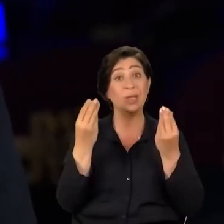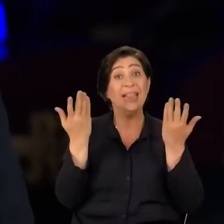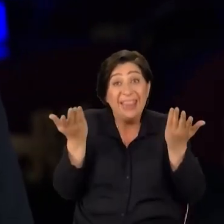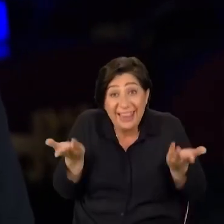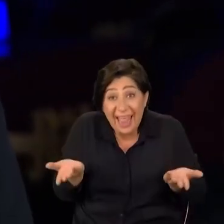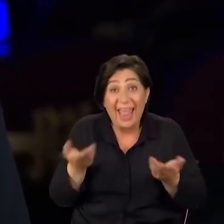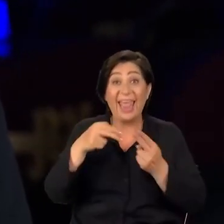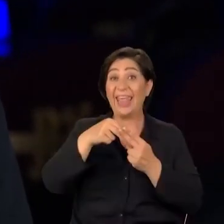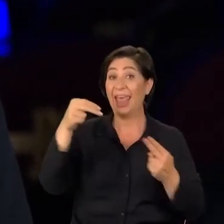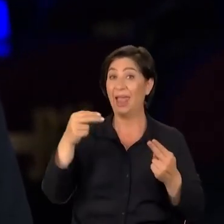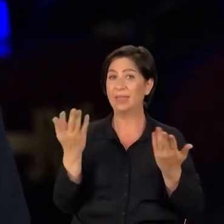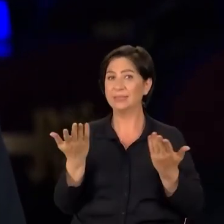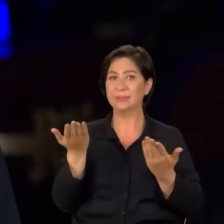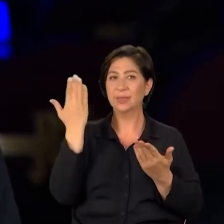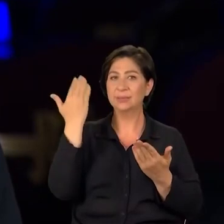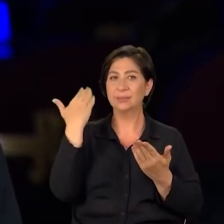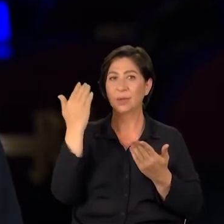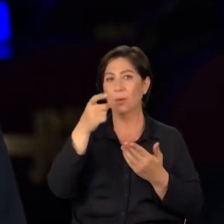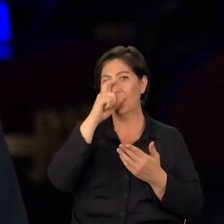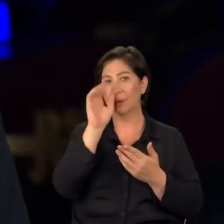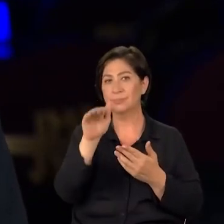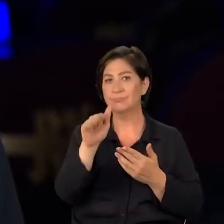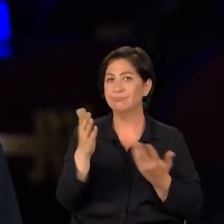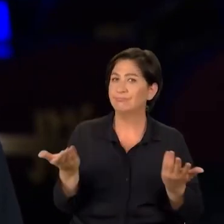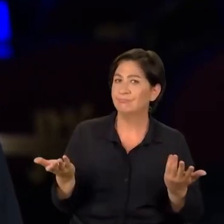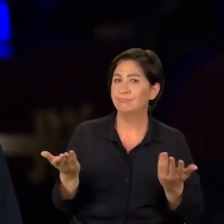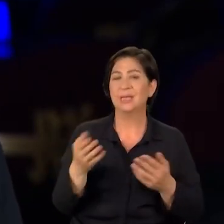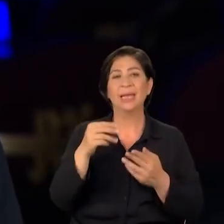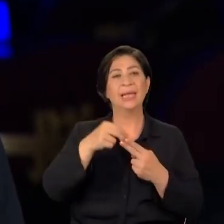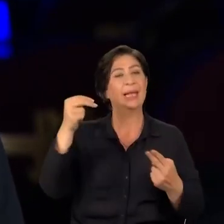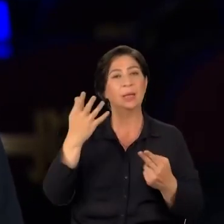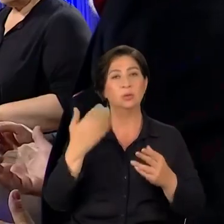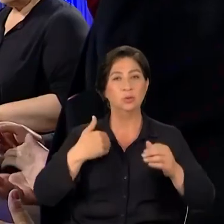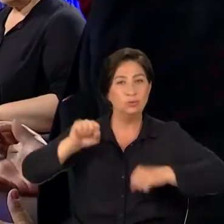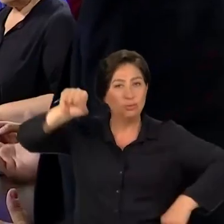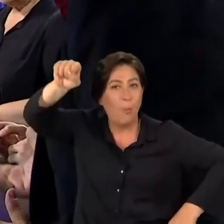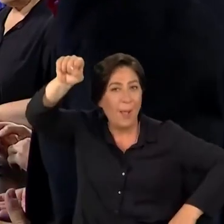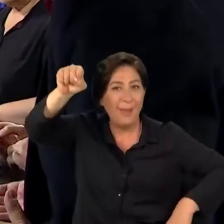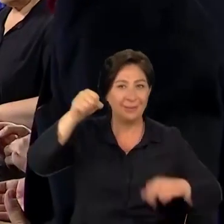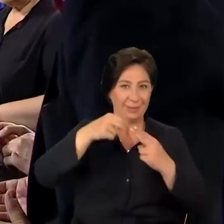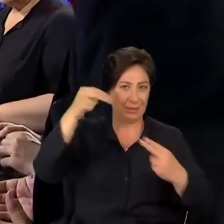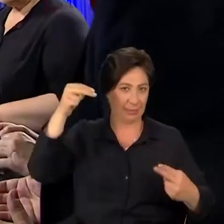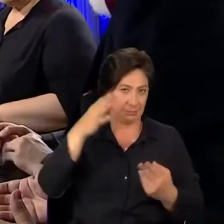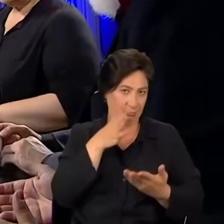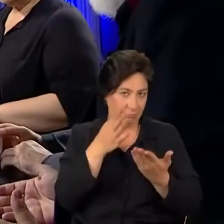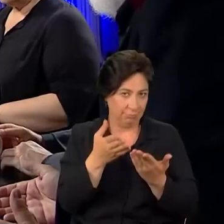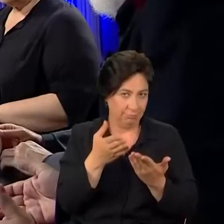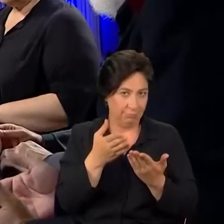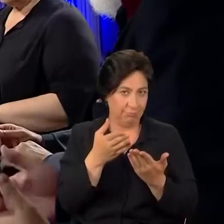Hikaye güzel de zaten hikayeler nasıldı ki eskiden de Okan Bayülgen? Hikaye şöyleydi mesela Süpermen'in hikayesi değil